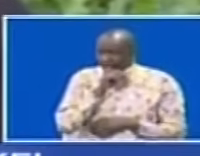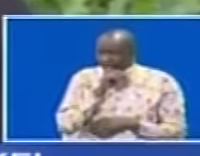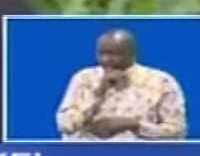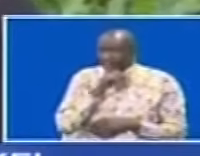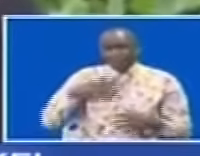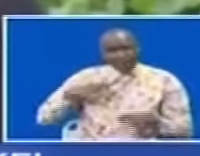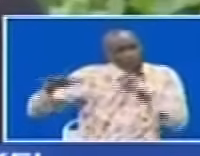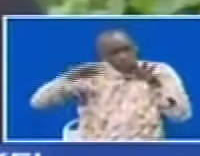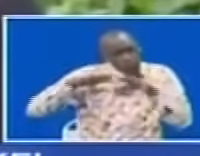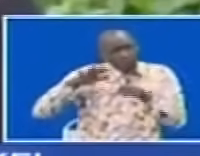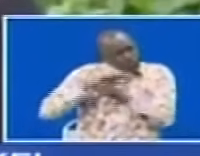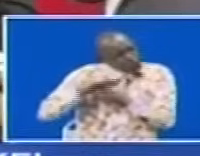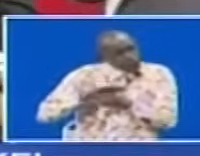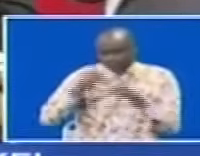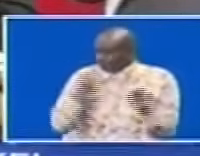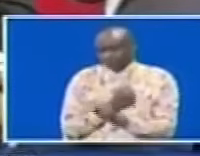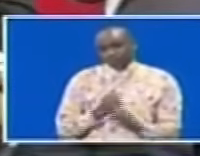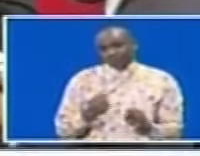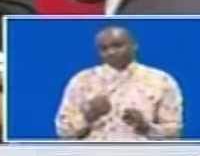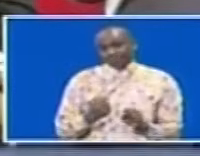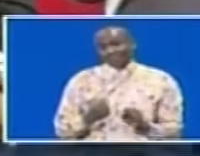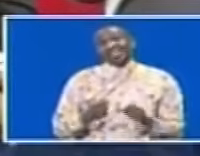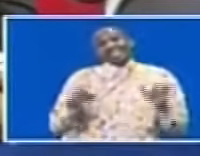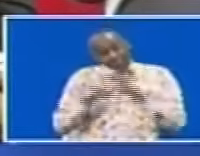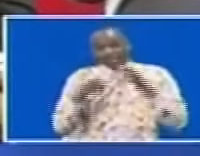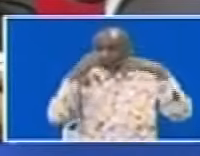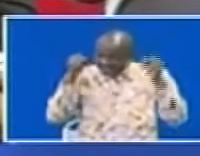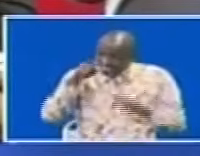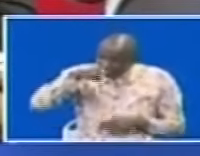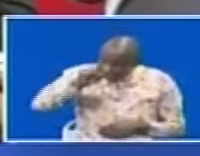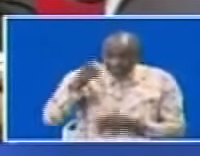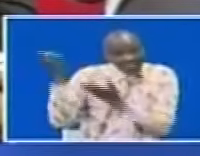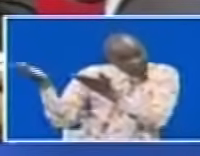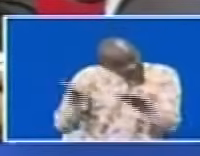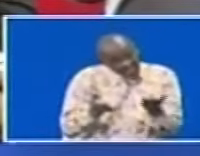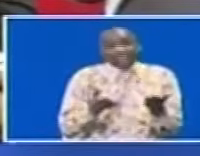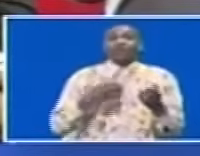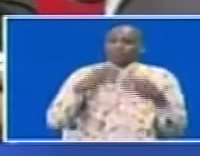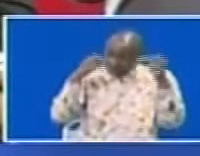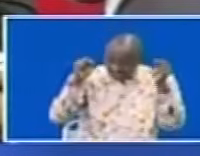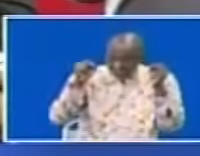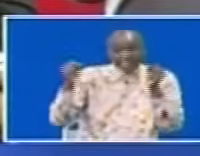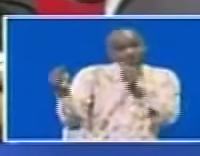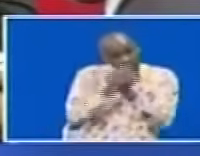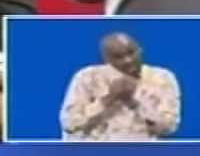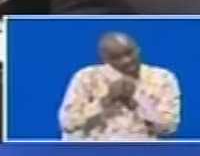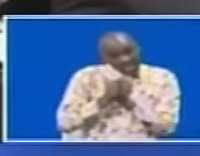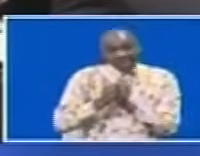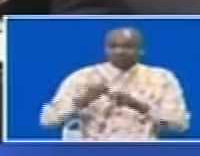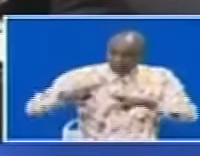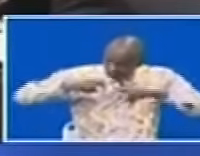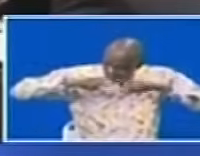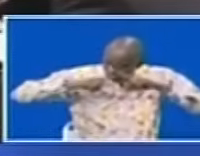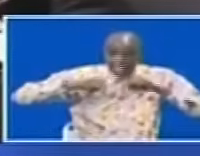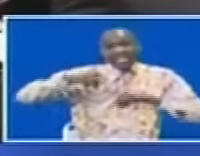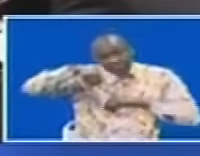Na watu ni wengi. The deepest joke resulted in a lunch invite with the president and his primary school friend, the deputy